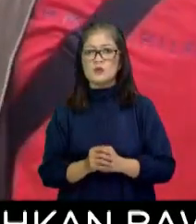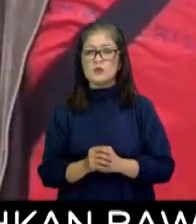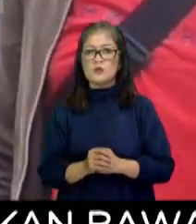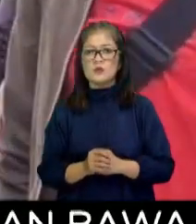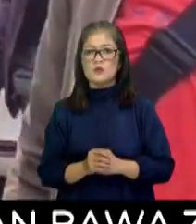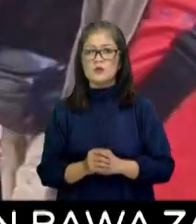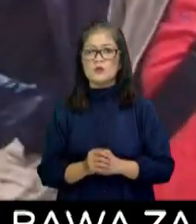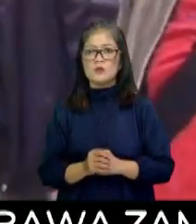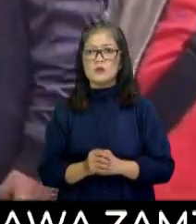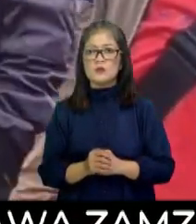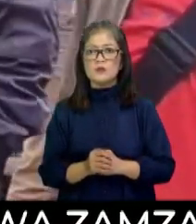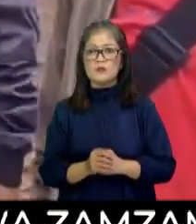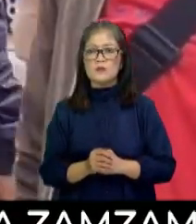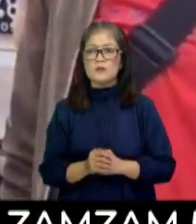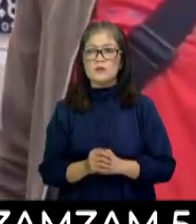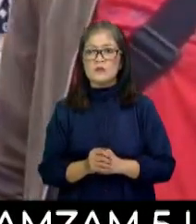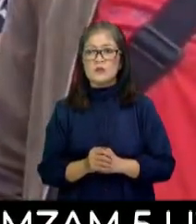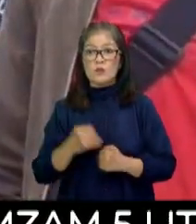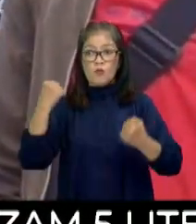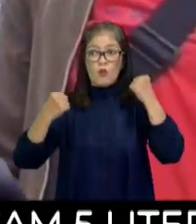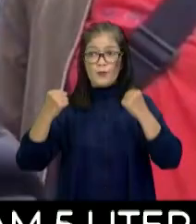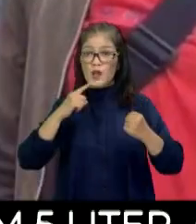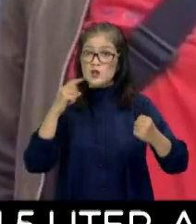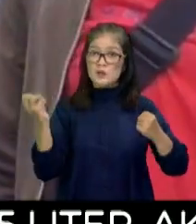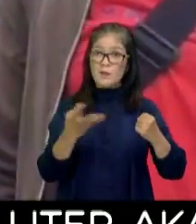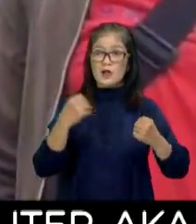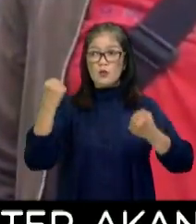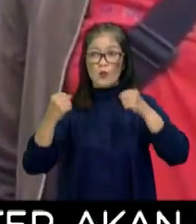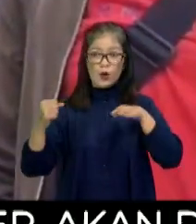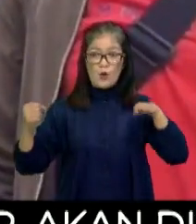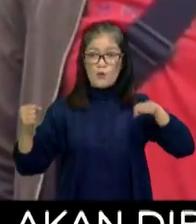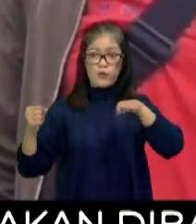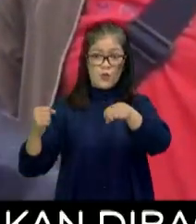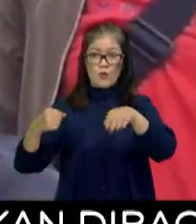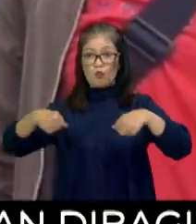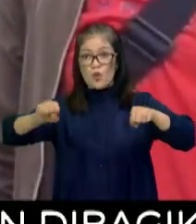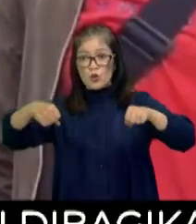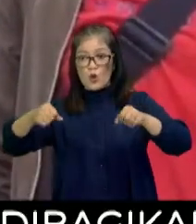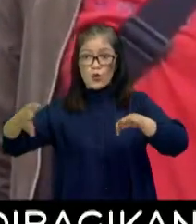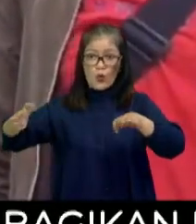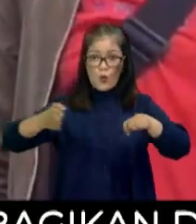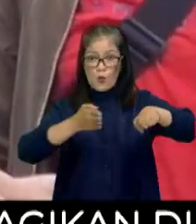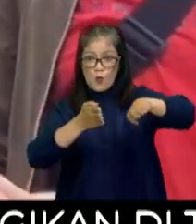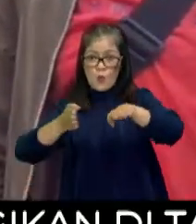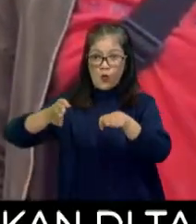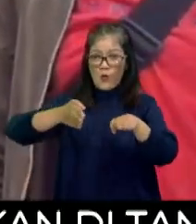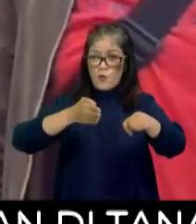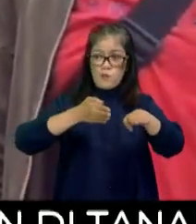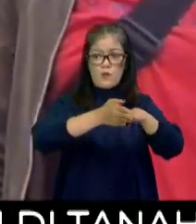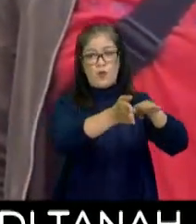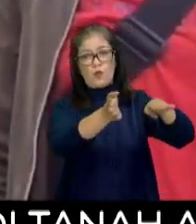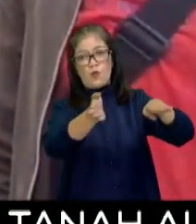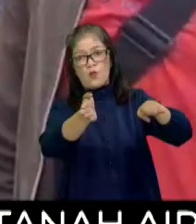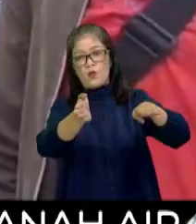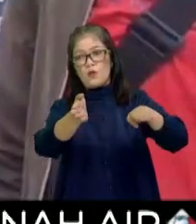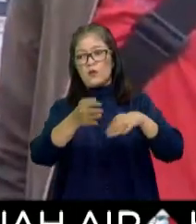kencang, dia juga kencang. Oh. Jadi kesenggol, bukan yang nabrak, senggol. Oh, persenggolan mobil. Atau tengah masih nabrak, ini kan